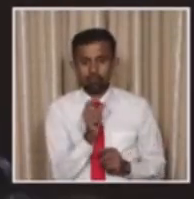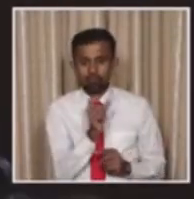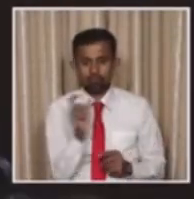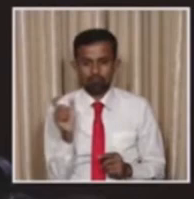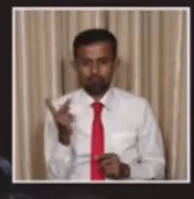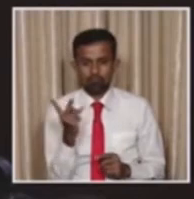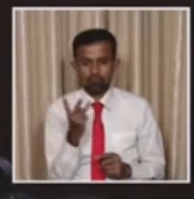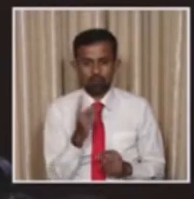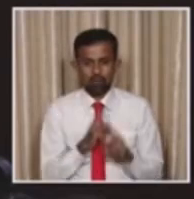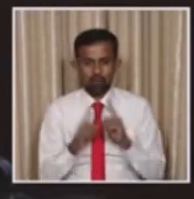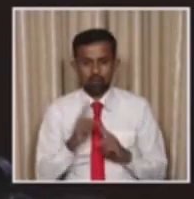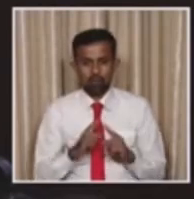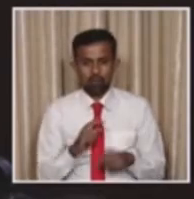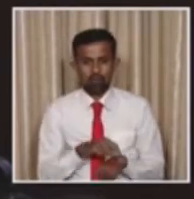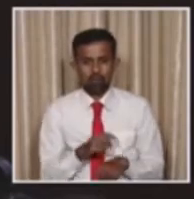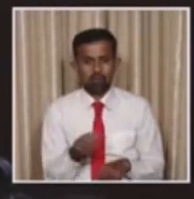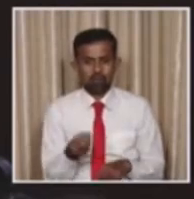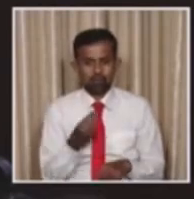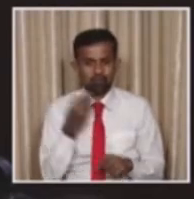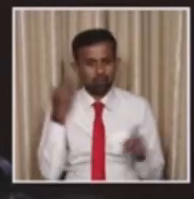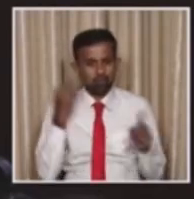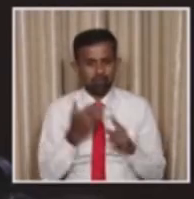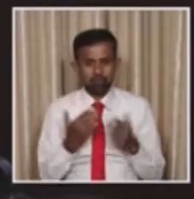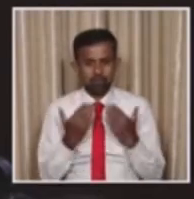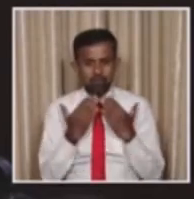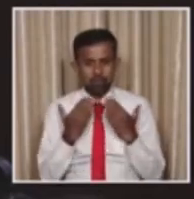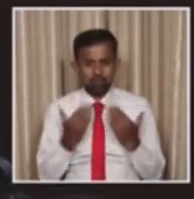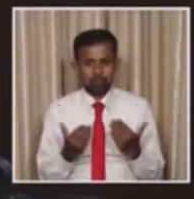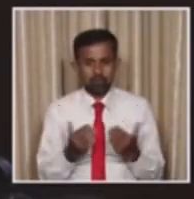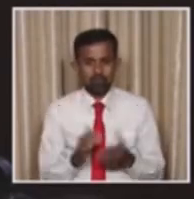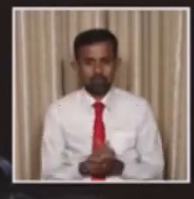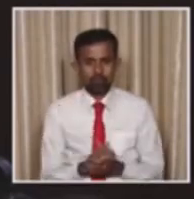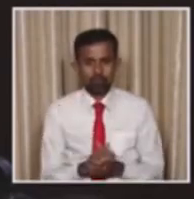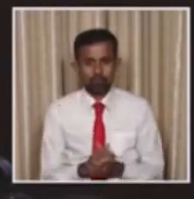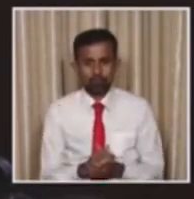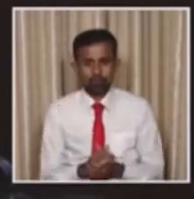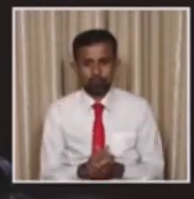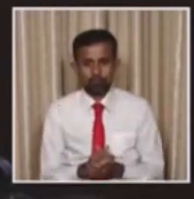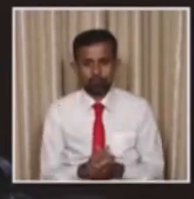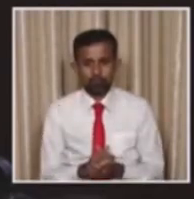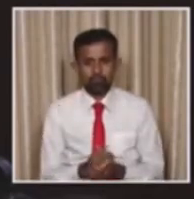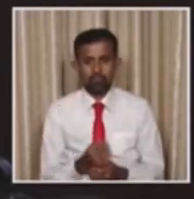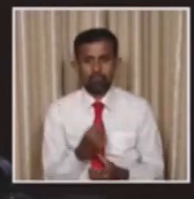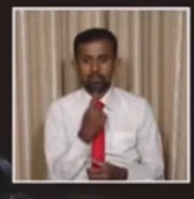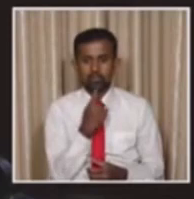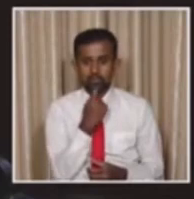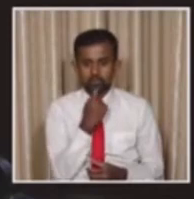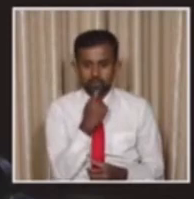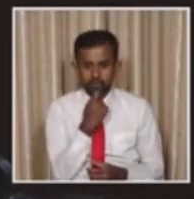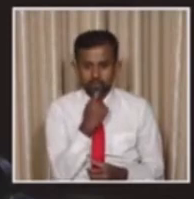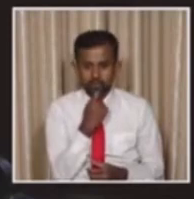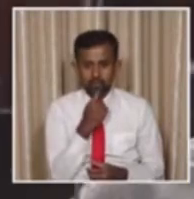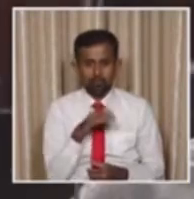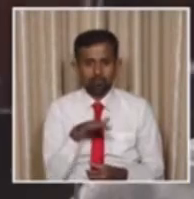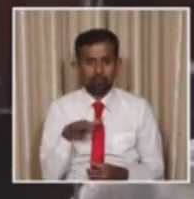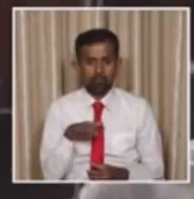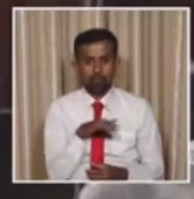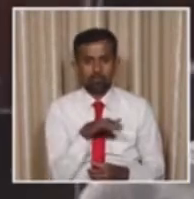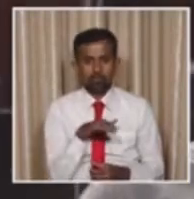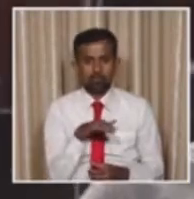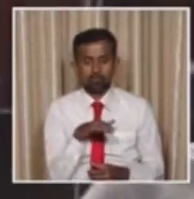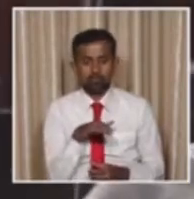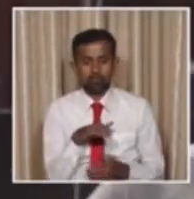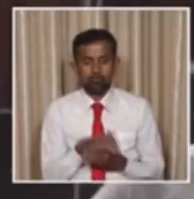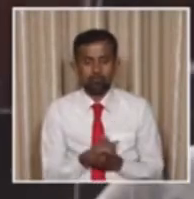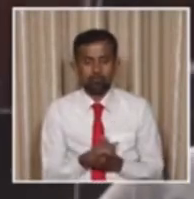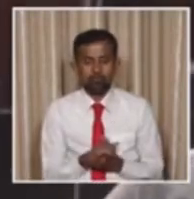தேயிலை தொழில்துறை மிக முக்கியமான ஒரு பங்கை வகிக்கிறது. உலக ஆய்விலே நீருக்கு பின்னர் அதிக அளவில் மக்களால் அருந்தப்படும் பானமாக